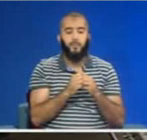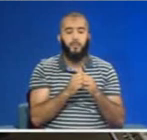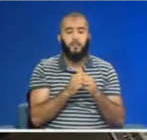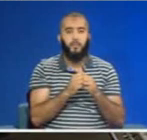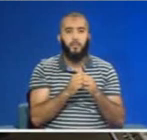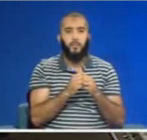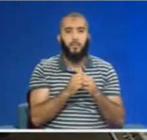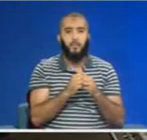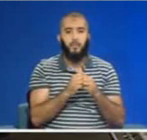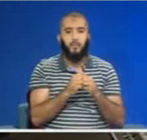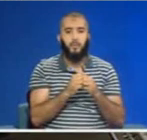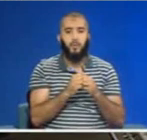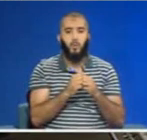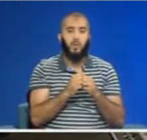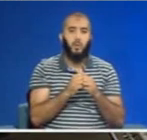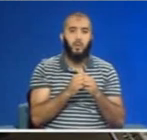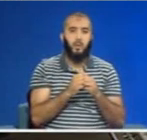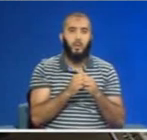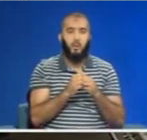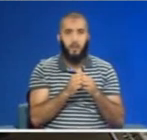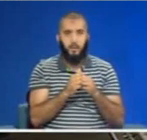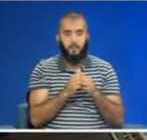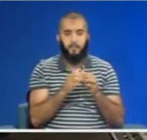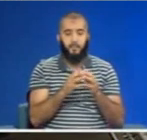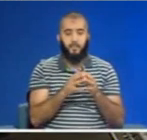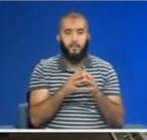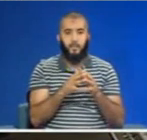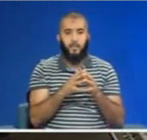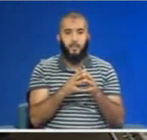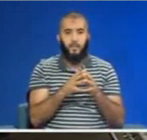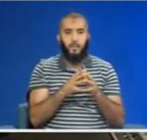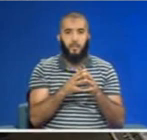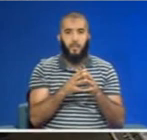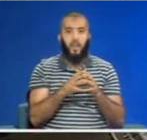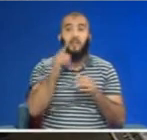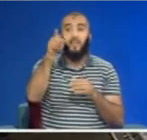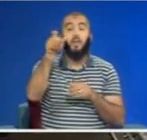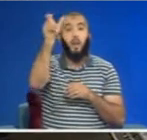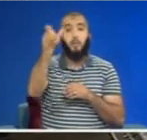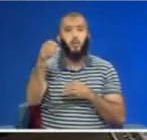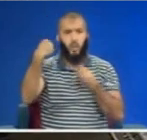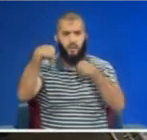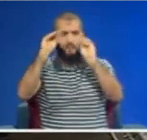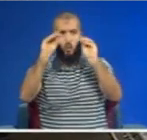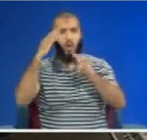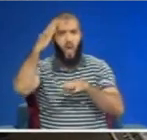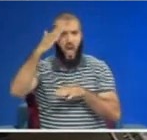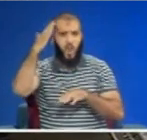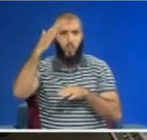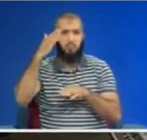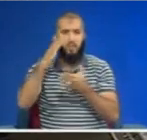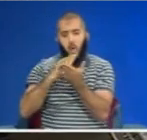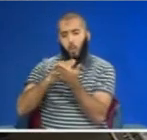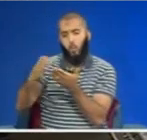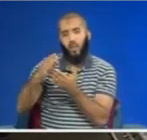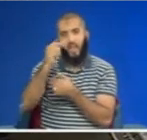بعد نقط من هذاك المبلغ قال له هذا مده الارمله هذه، يعني نص مش المبلغ كامل، يعني